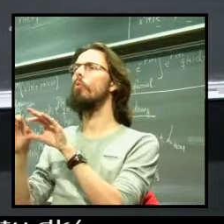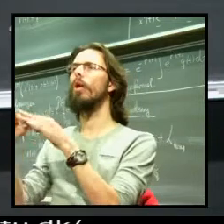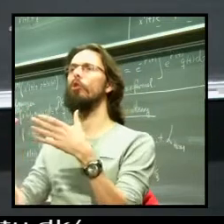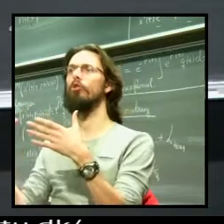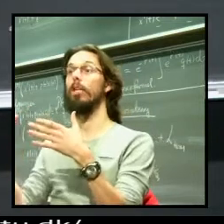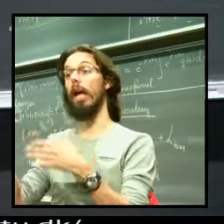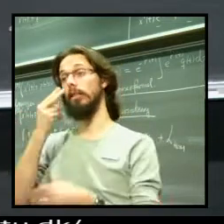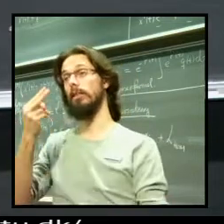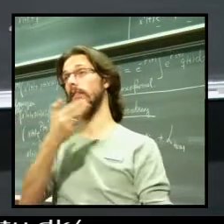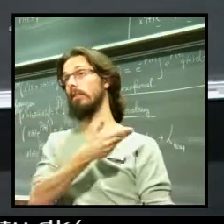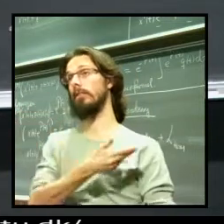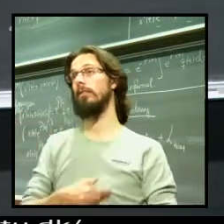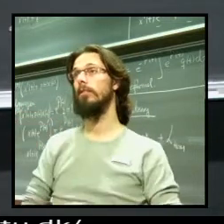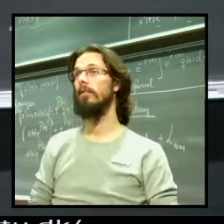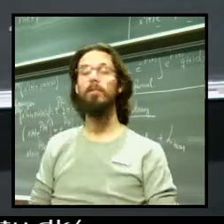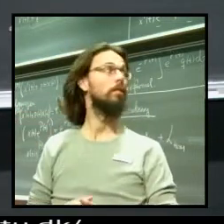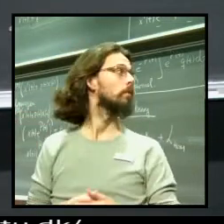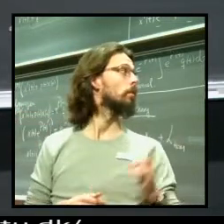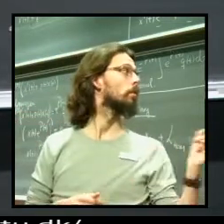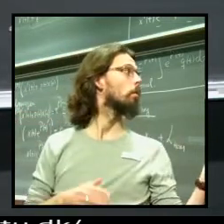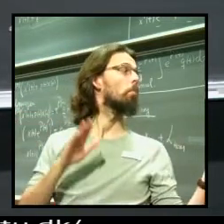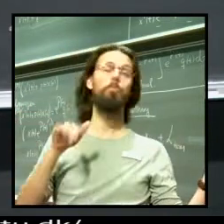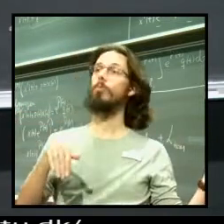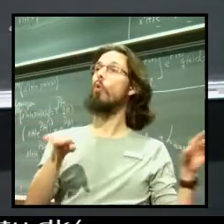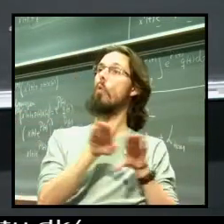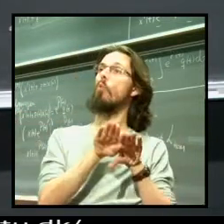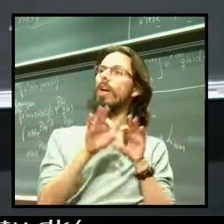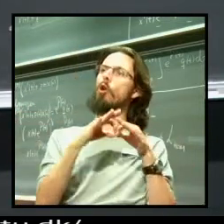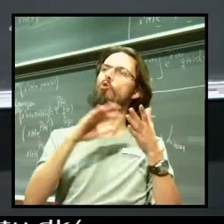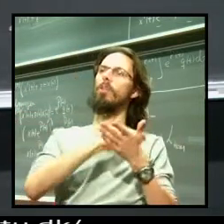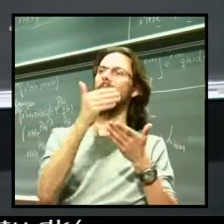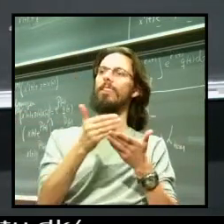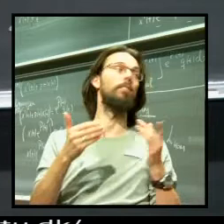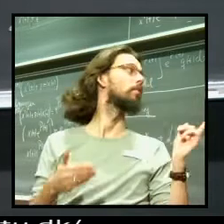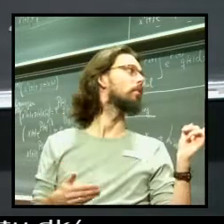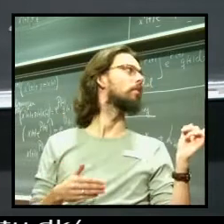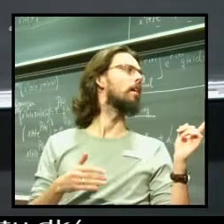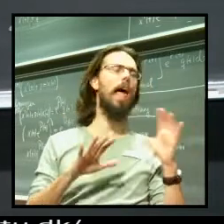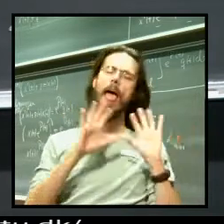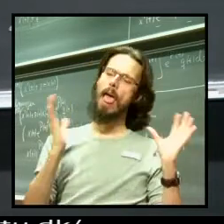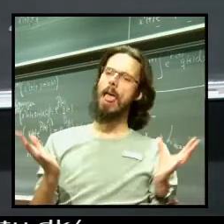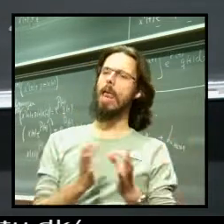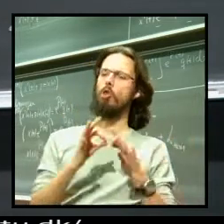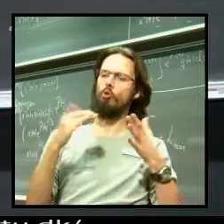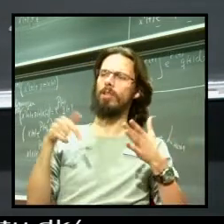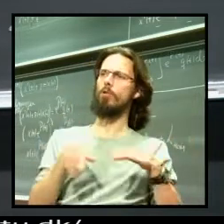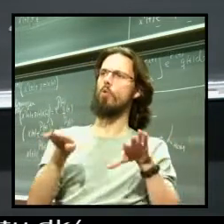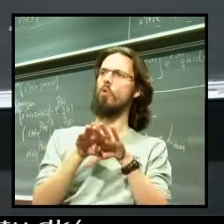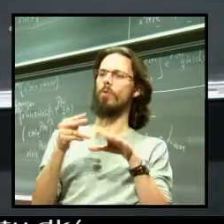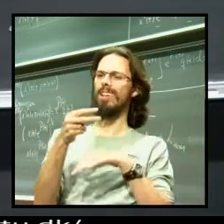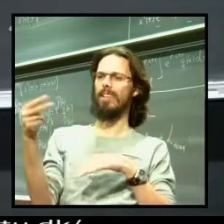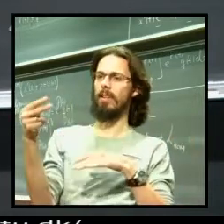Det der er den homogene løsningsmængde. samtlige løsninger til den homogene ligning